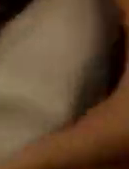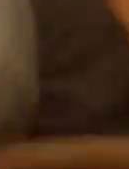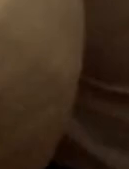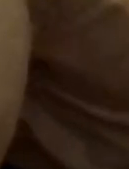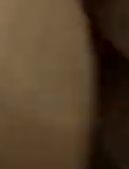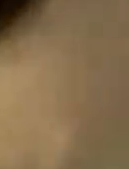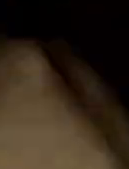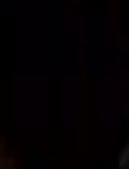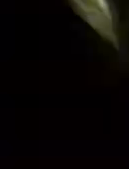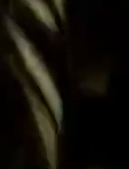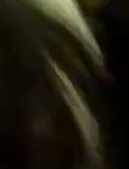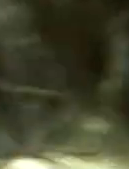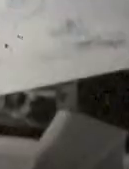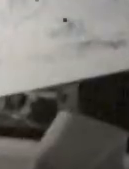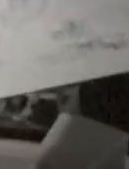nomor kendaraan bermotor.